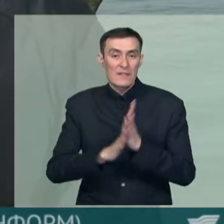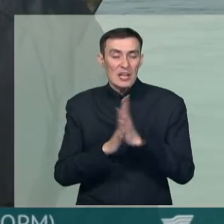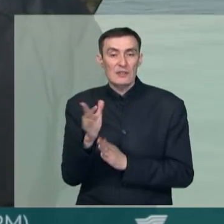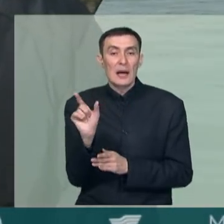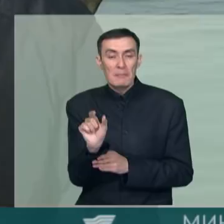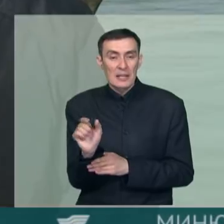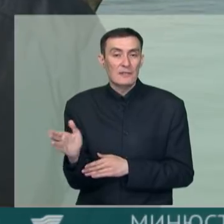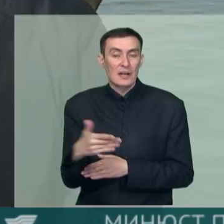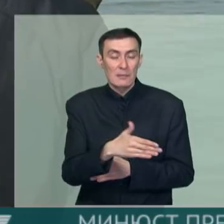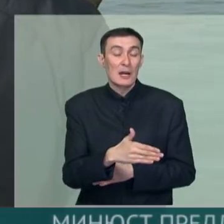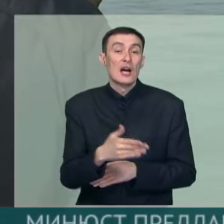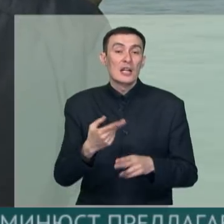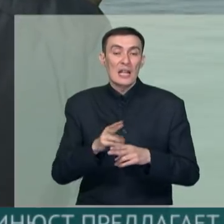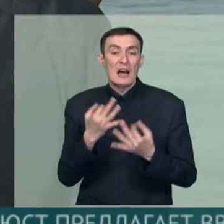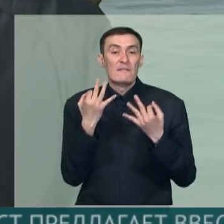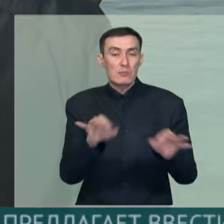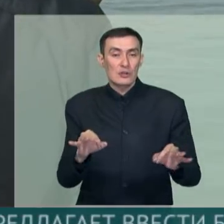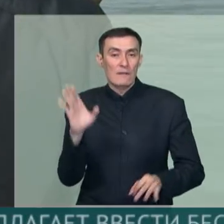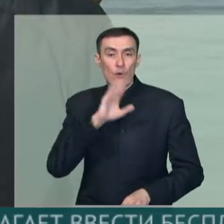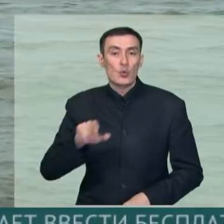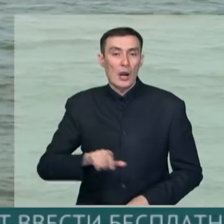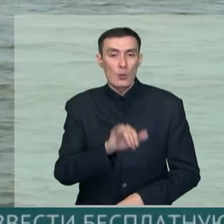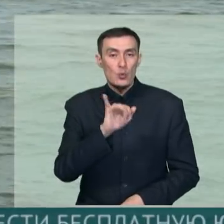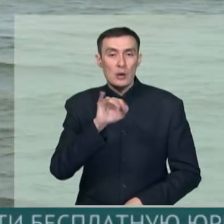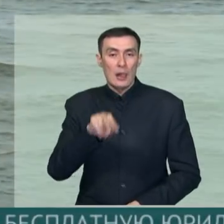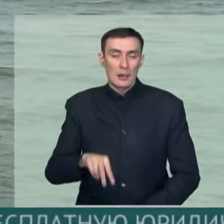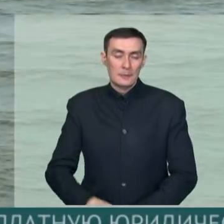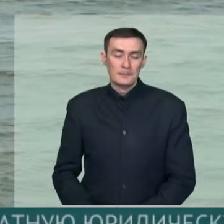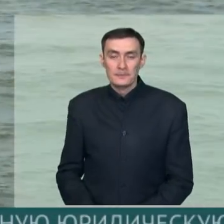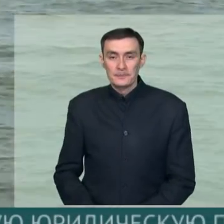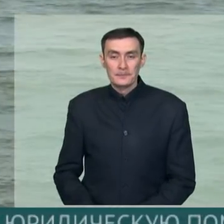мальков частиковых пород рыбы для выпуска в Урал.